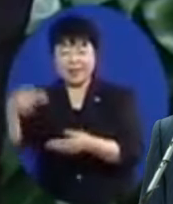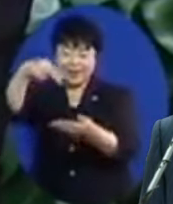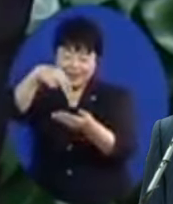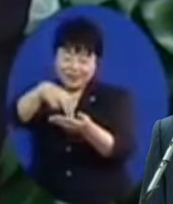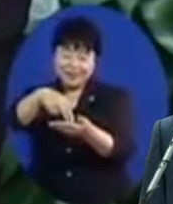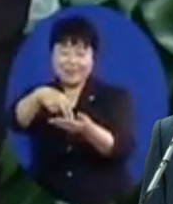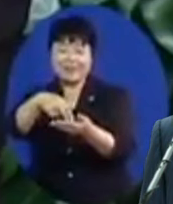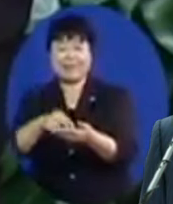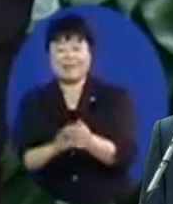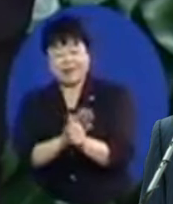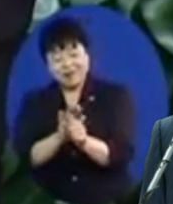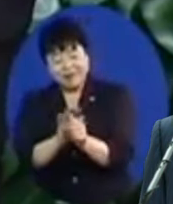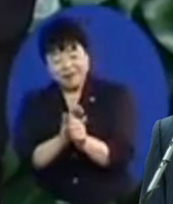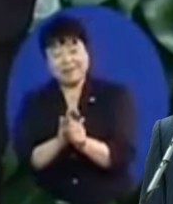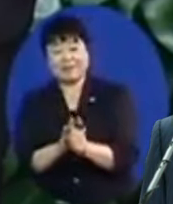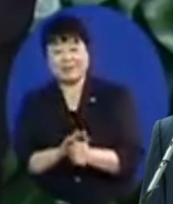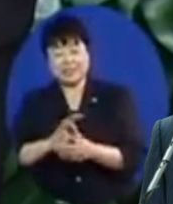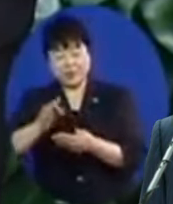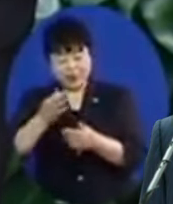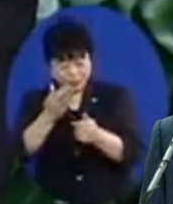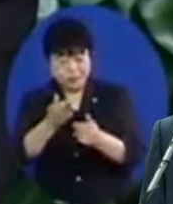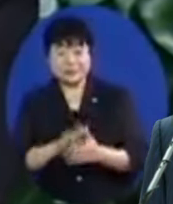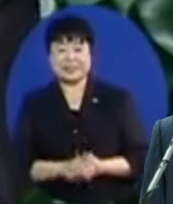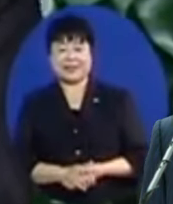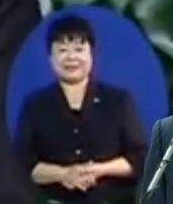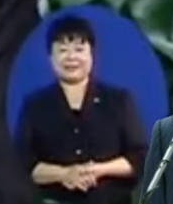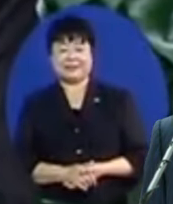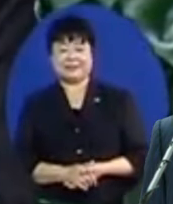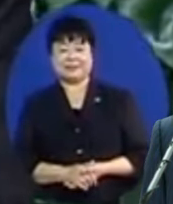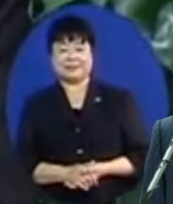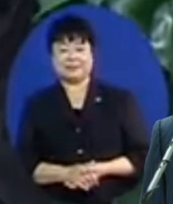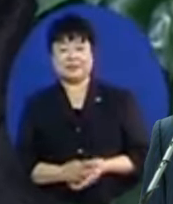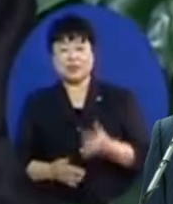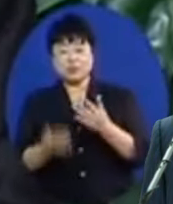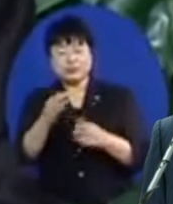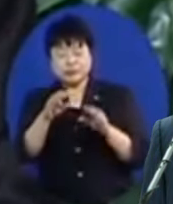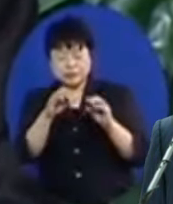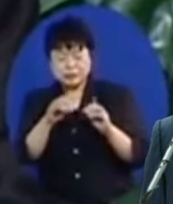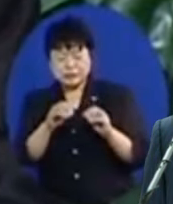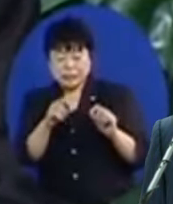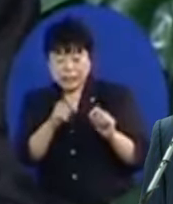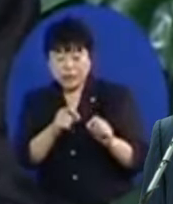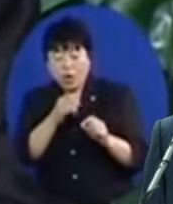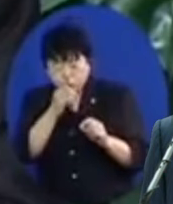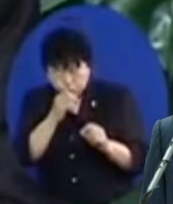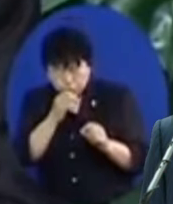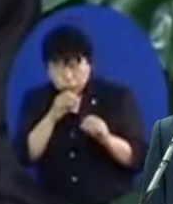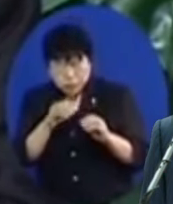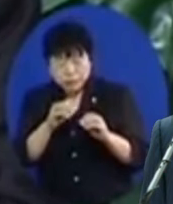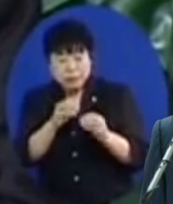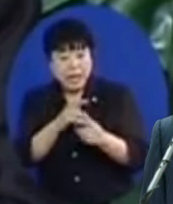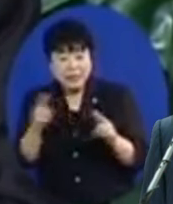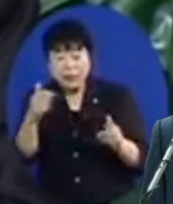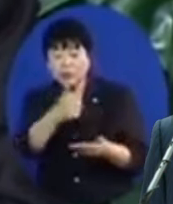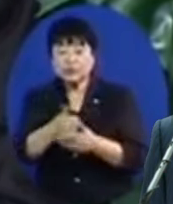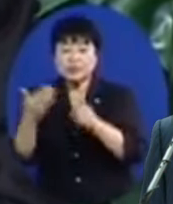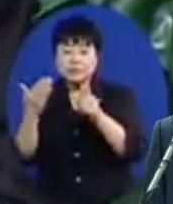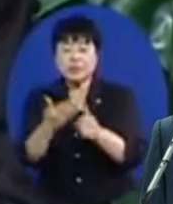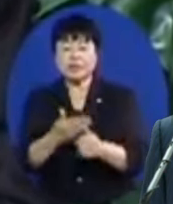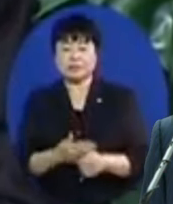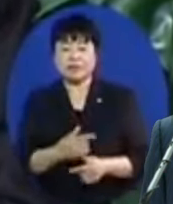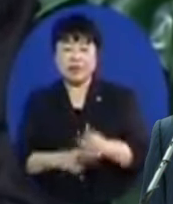주시고 점여 주셔서 설 수 있게 만드는 것입니다. 꺼져가는 심지 국부를 부르고 꺼질 것이냐 그걸 주님께서